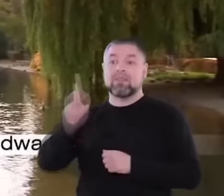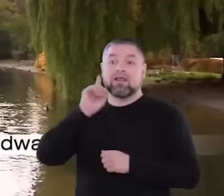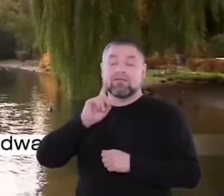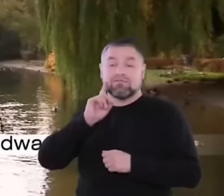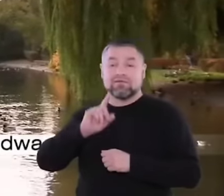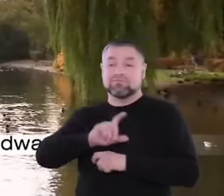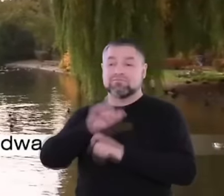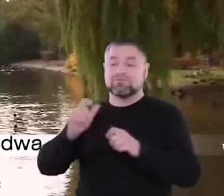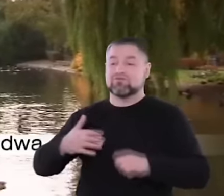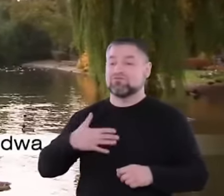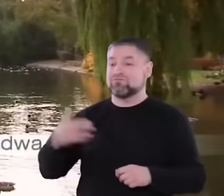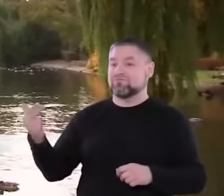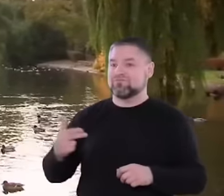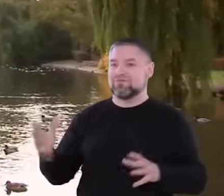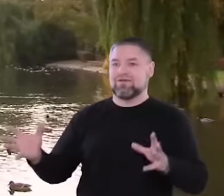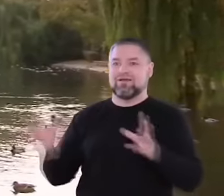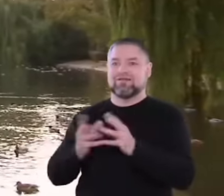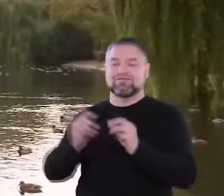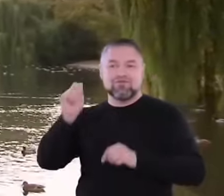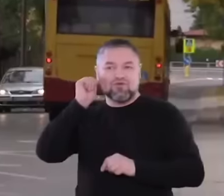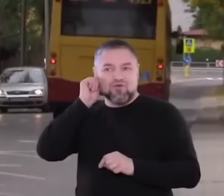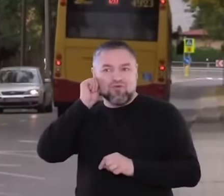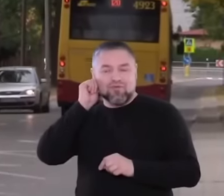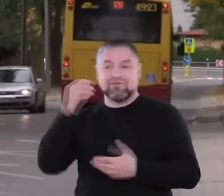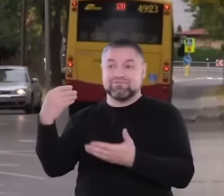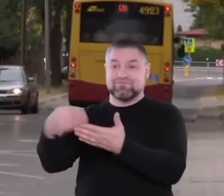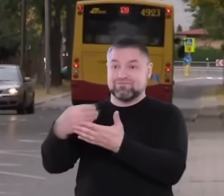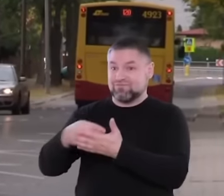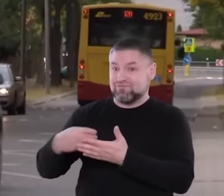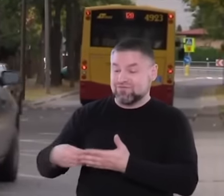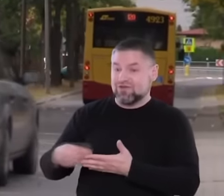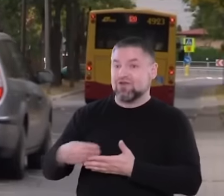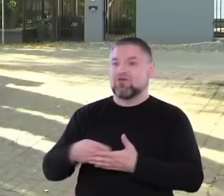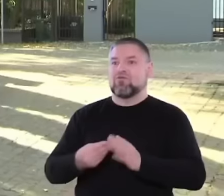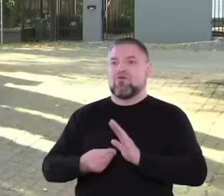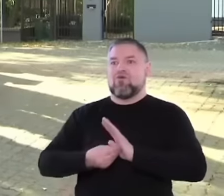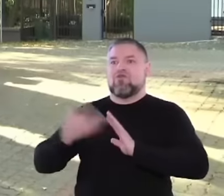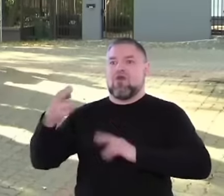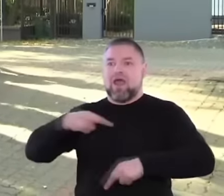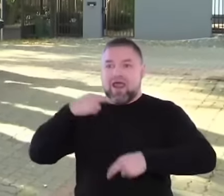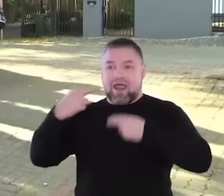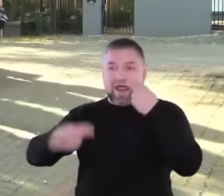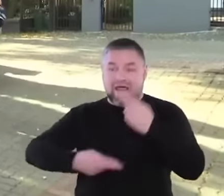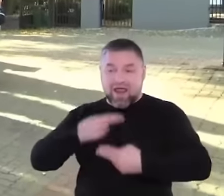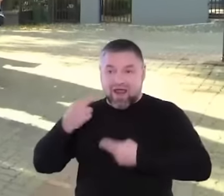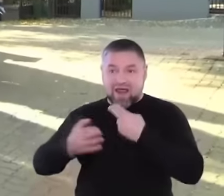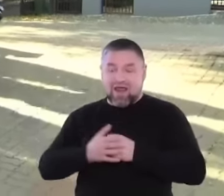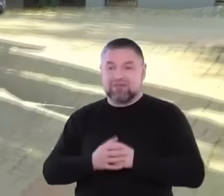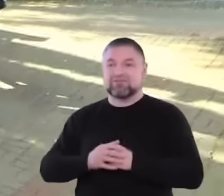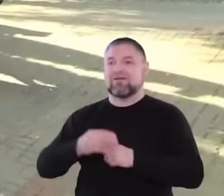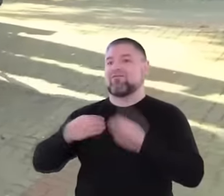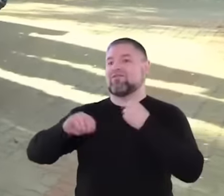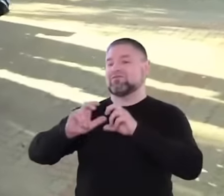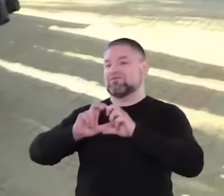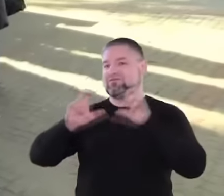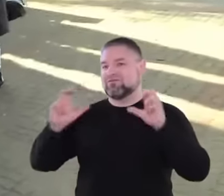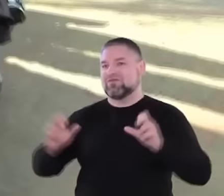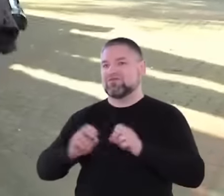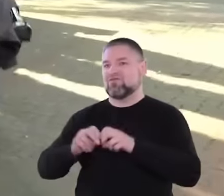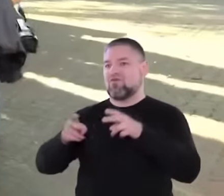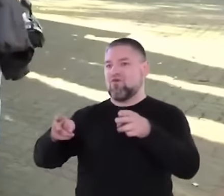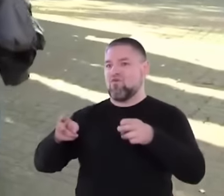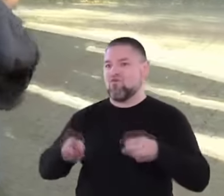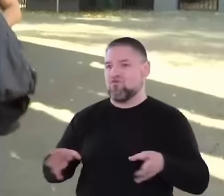30-latek przez cały weekend był z Anitą. Oprócz zakupów i wizyt w drogich restauracjach, para większość czasu spędziła w